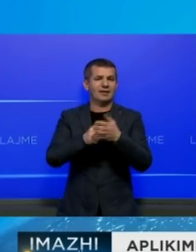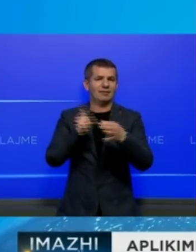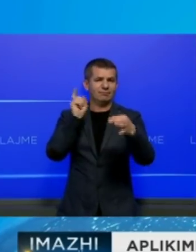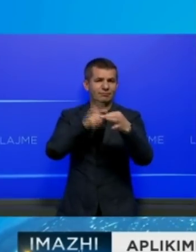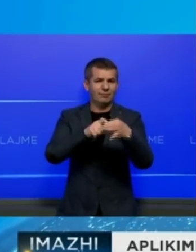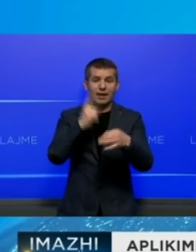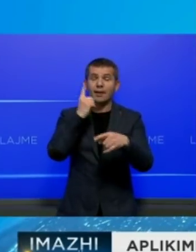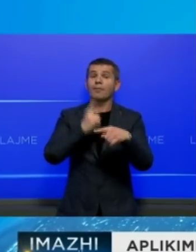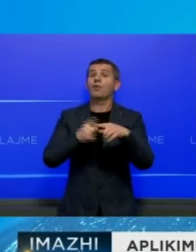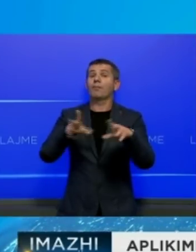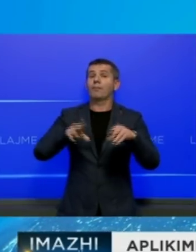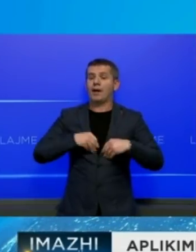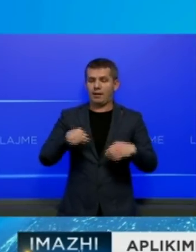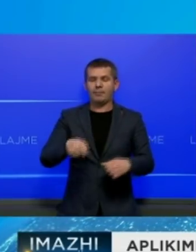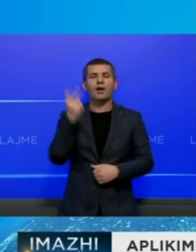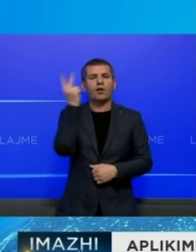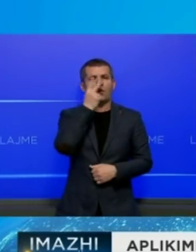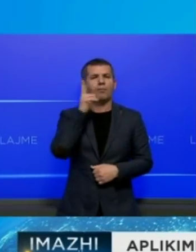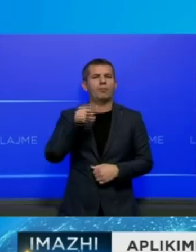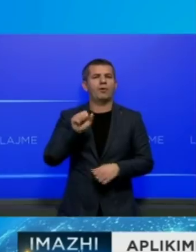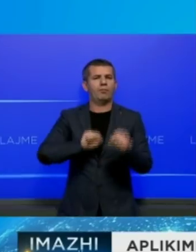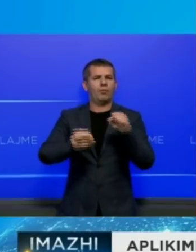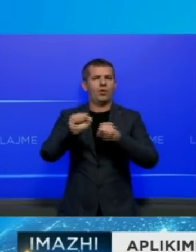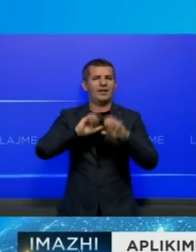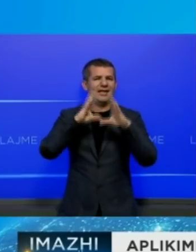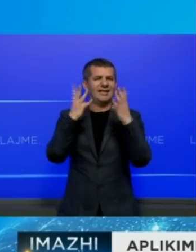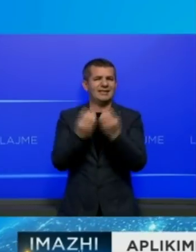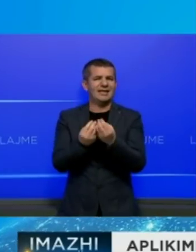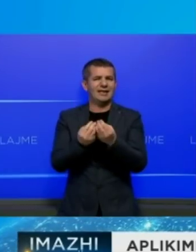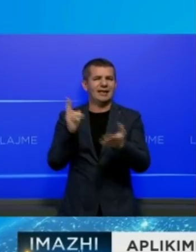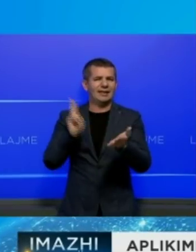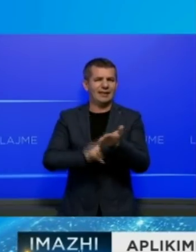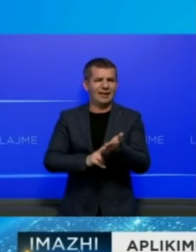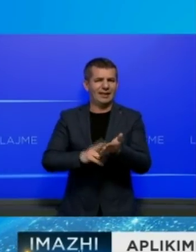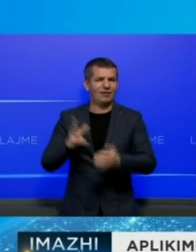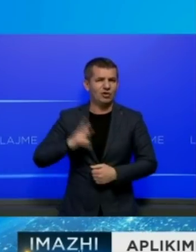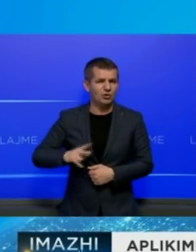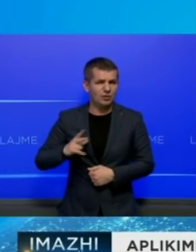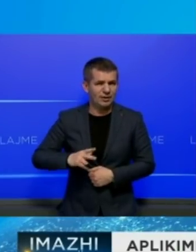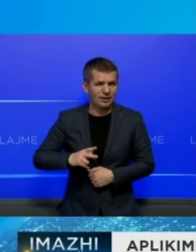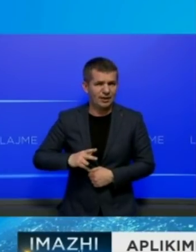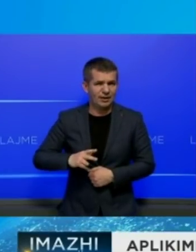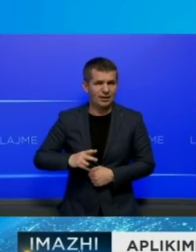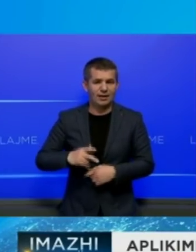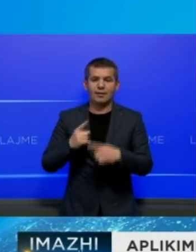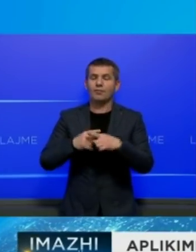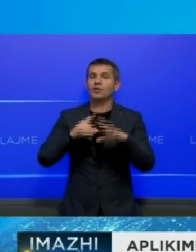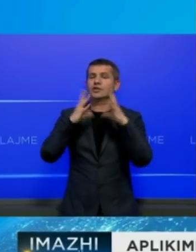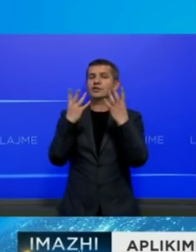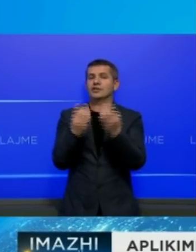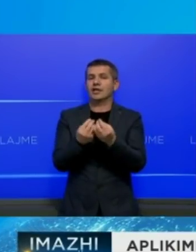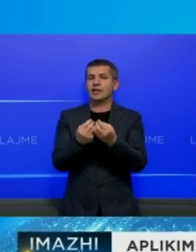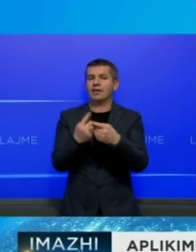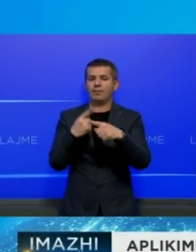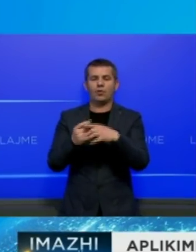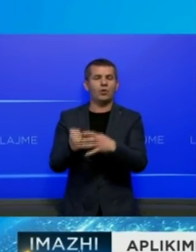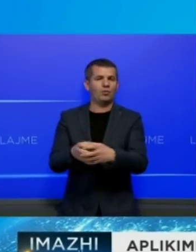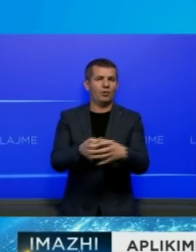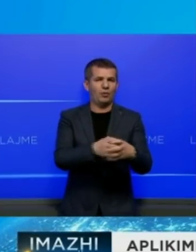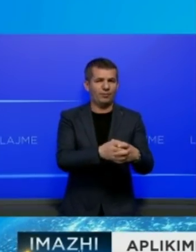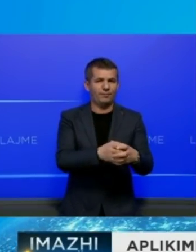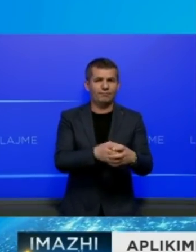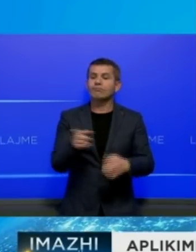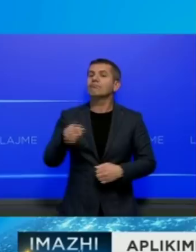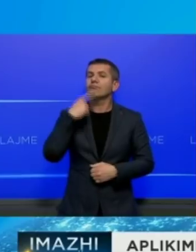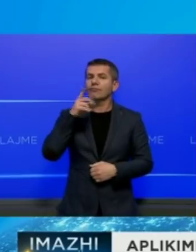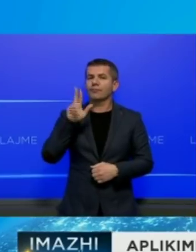i saj nënkupton një mbrojtje të madhe të drejtave për qytetarët dhe qytetet edhe për minoritetet në Kosovë. Ai po ashtu